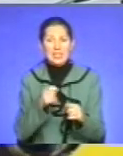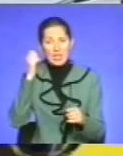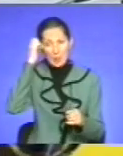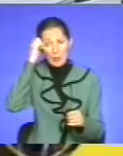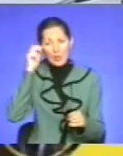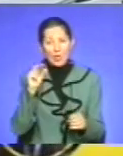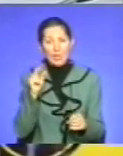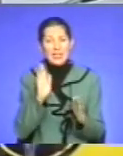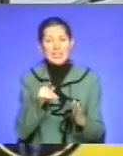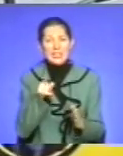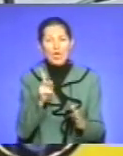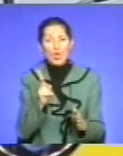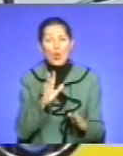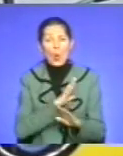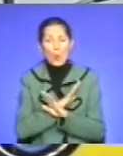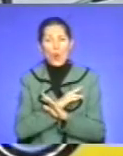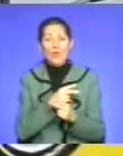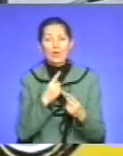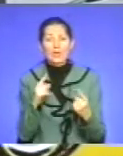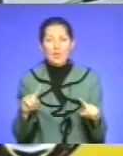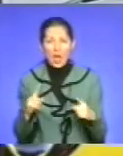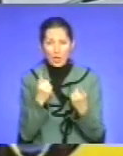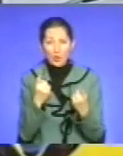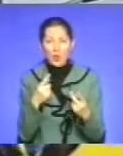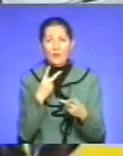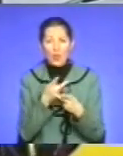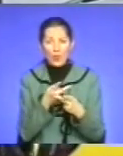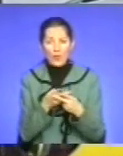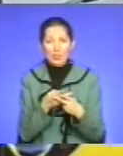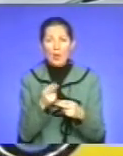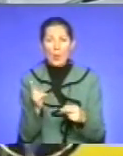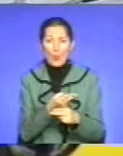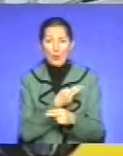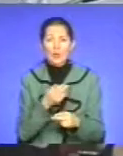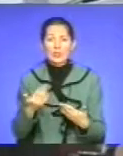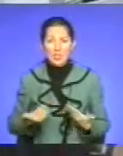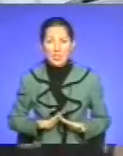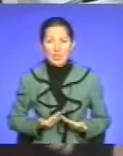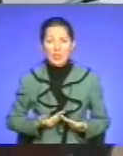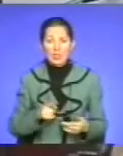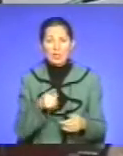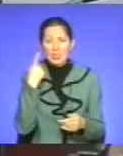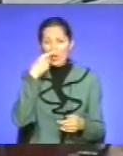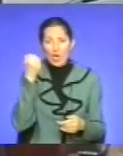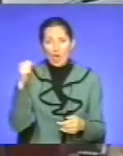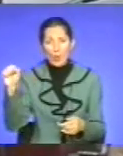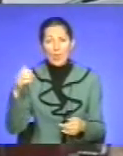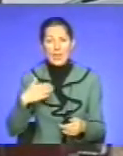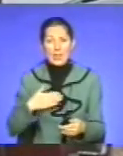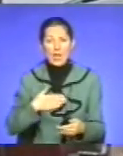був заарештований, ув'язнений або позбавлений життя. Ті ж герої